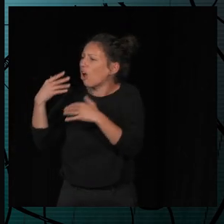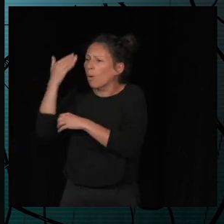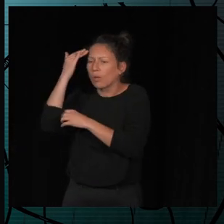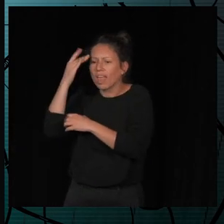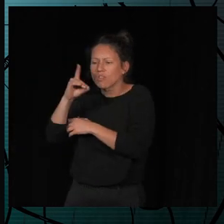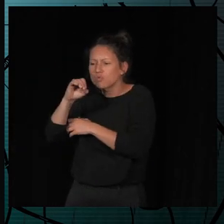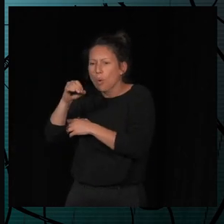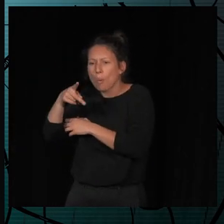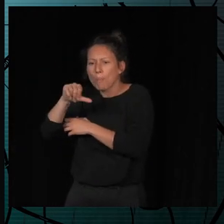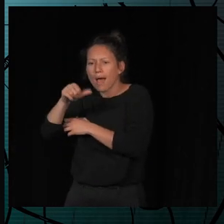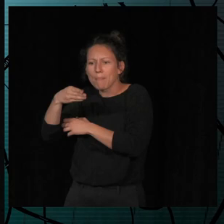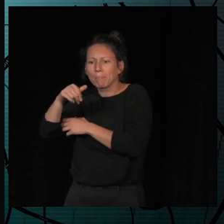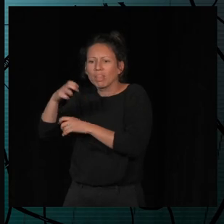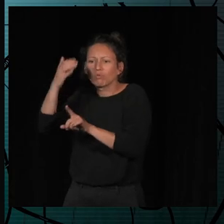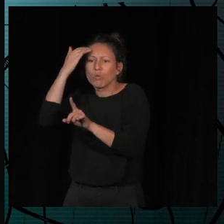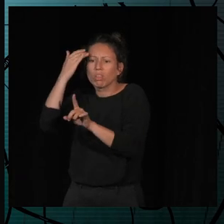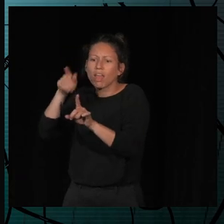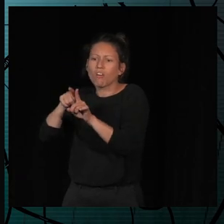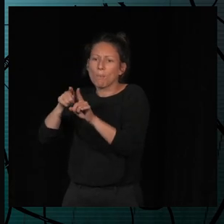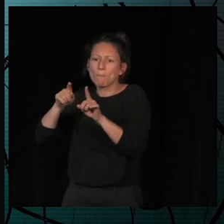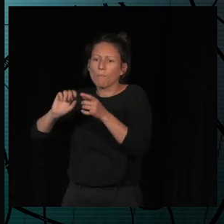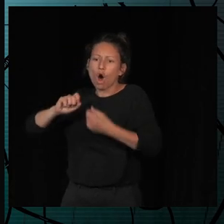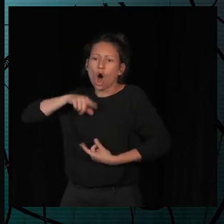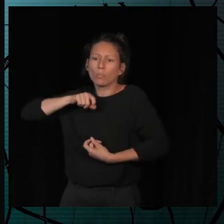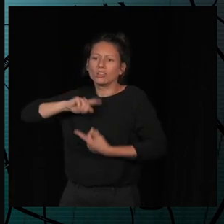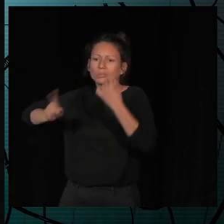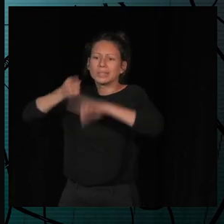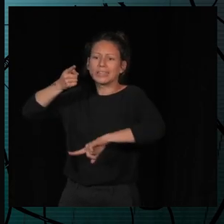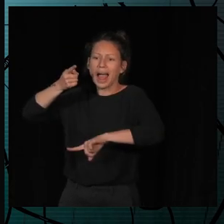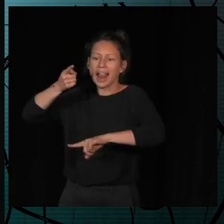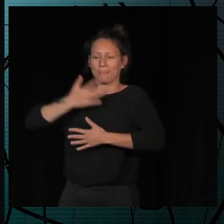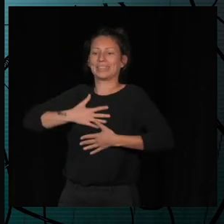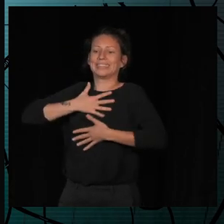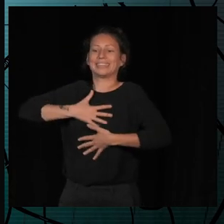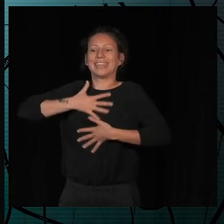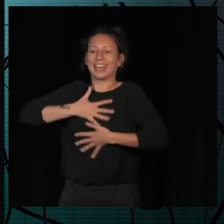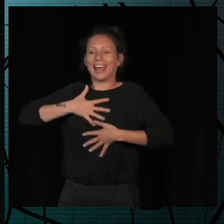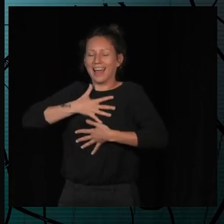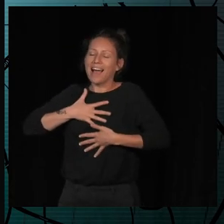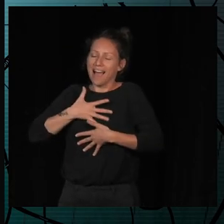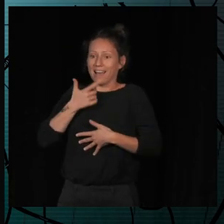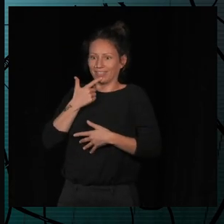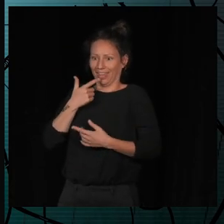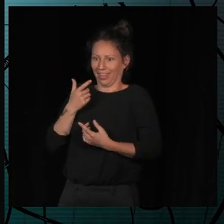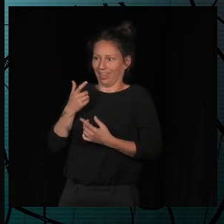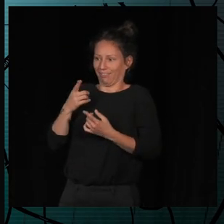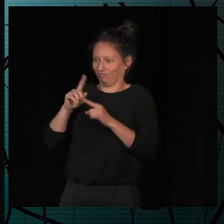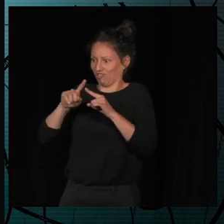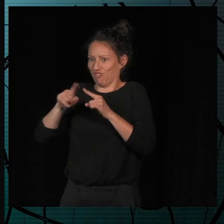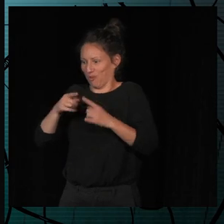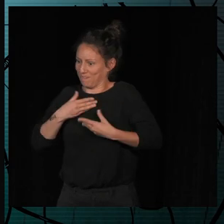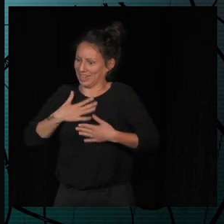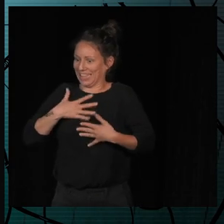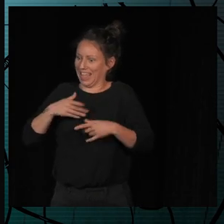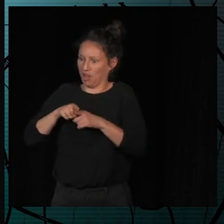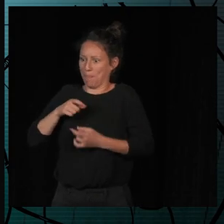compliqué que ça la dopamine il y en a partout voilà dès qu'on fait quelque chose qui fait plaisir même un peu plaisir on a de la dopamine et des travaux ont